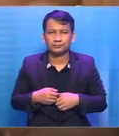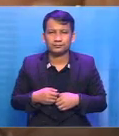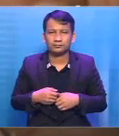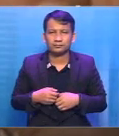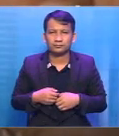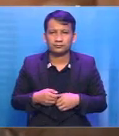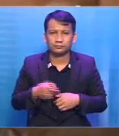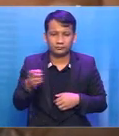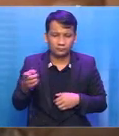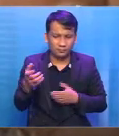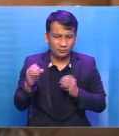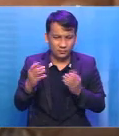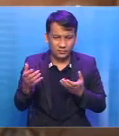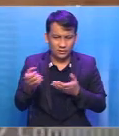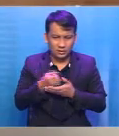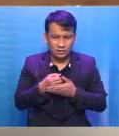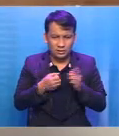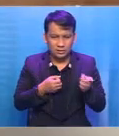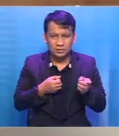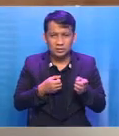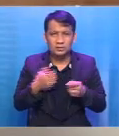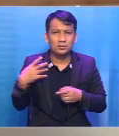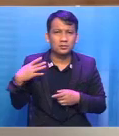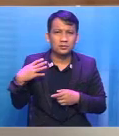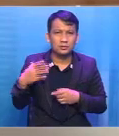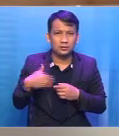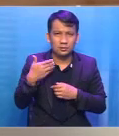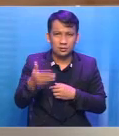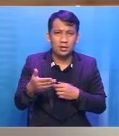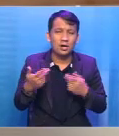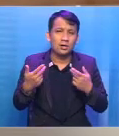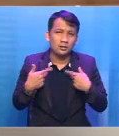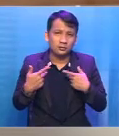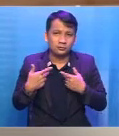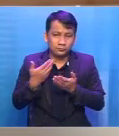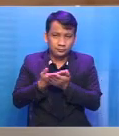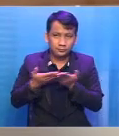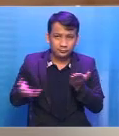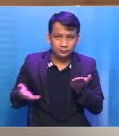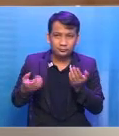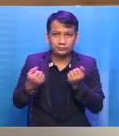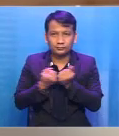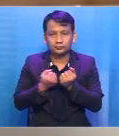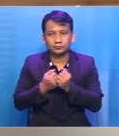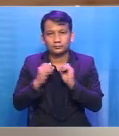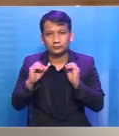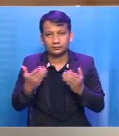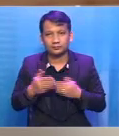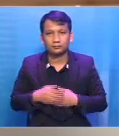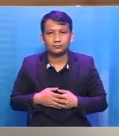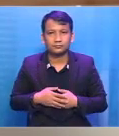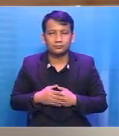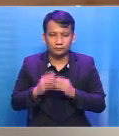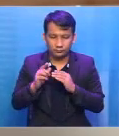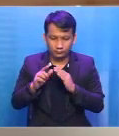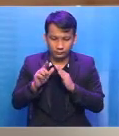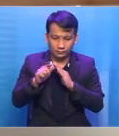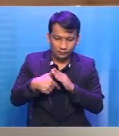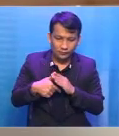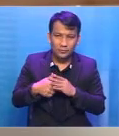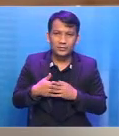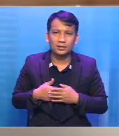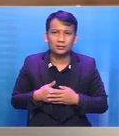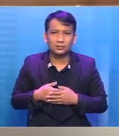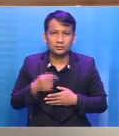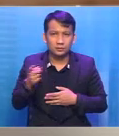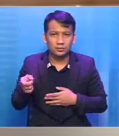Wala kang makuha. Naghihintay lang yan kung mayroong supply o wala. But in the meantime,